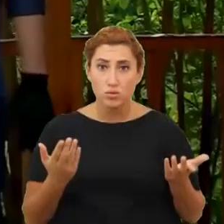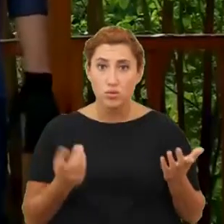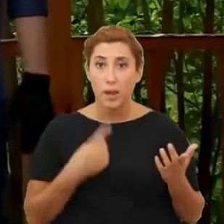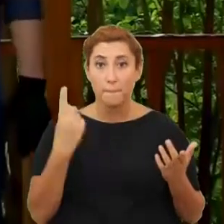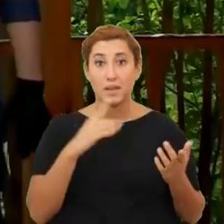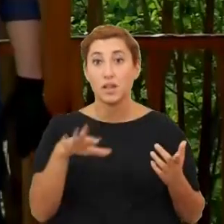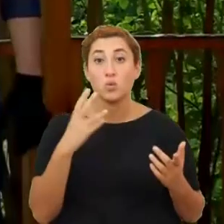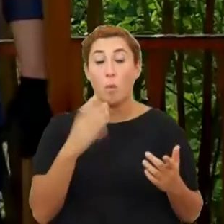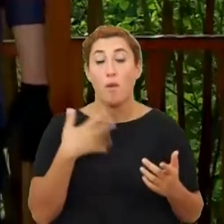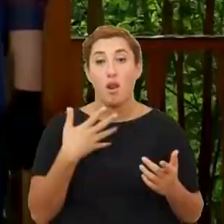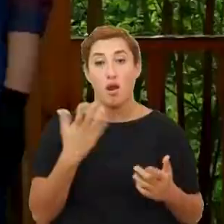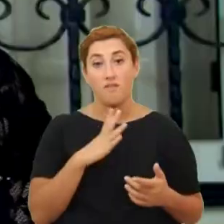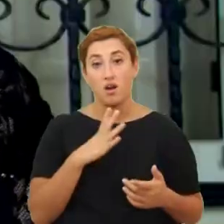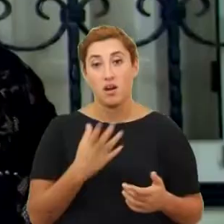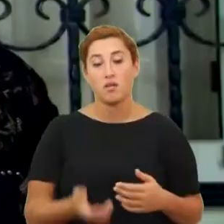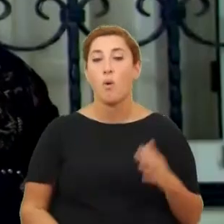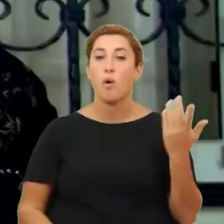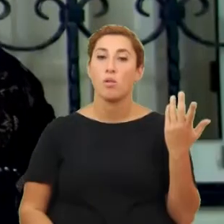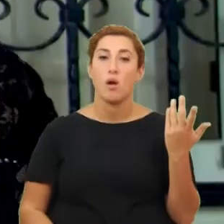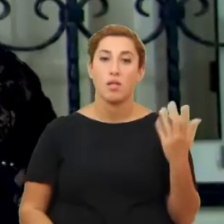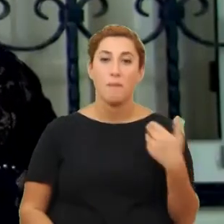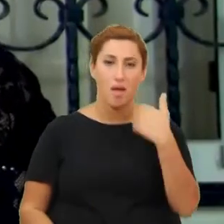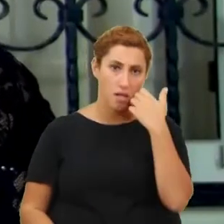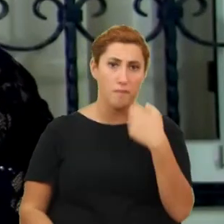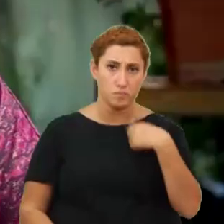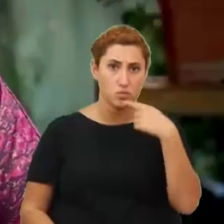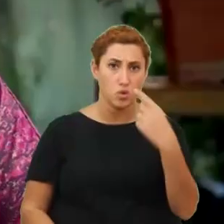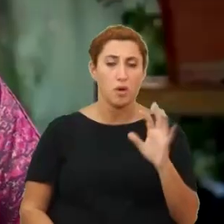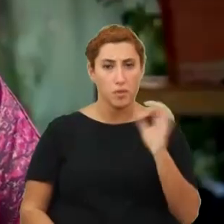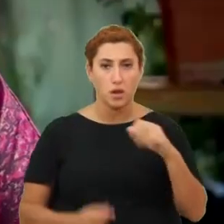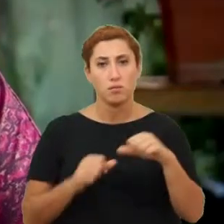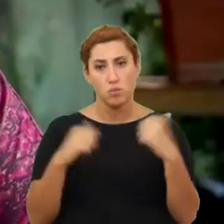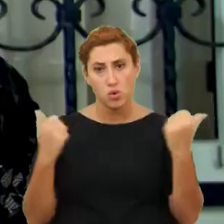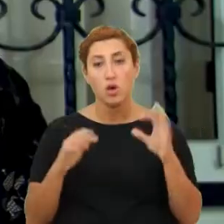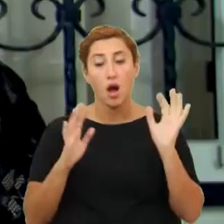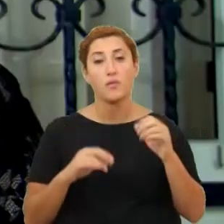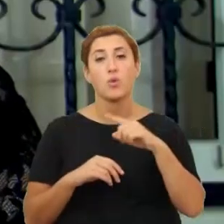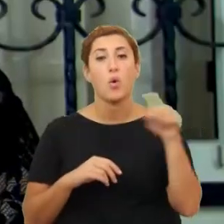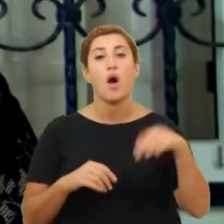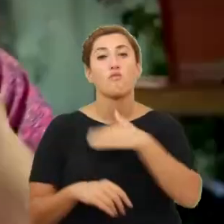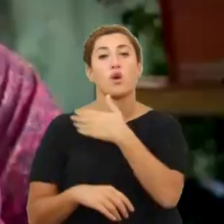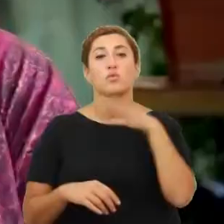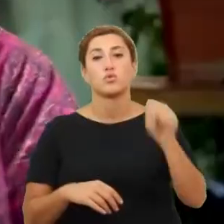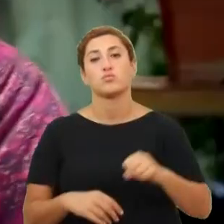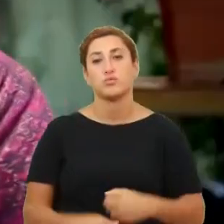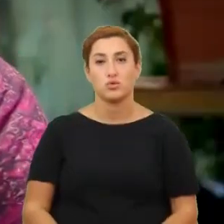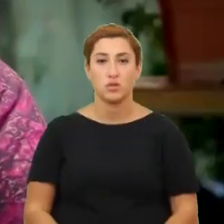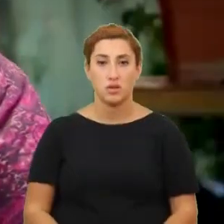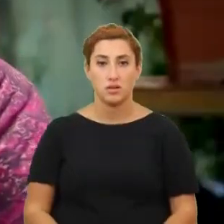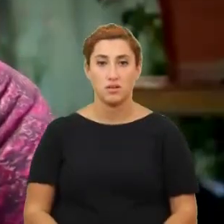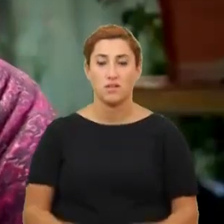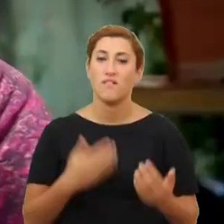Yani birileri çok merak ediyor da. Allah Allah, ben yalan mı söylüyorum? Tabii ki boşanıyorlar. Hatta avukat bile tutmuşlar. Ah vah